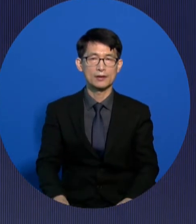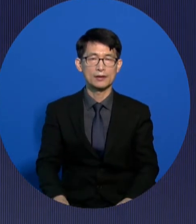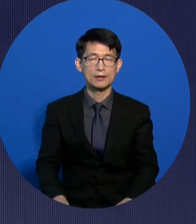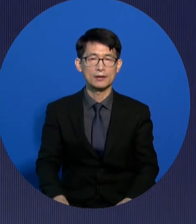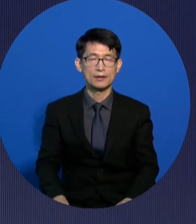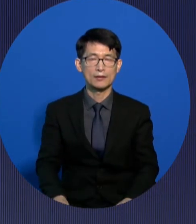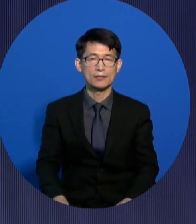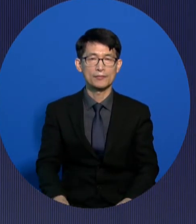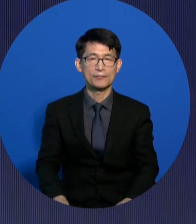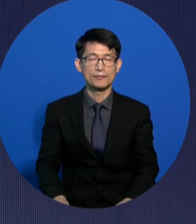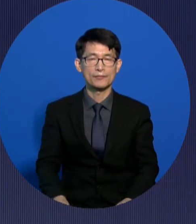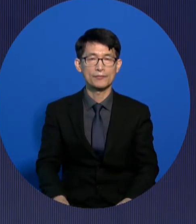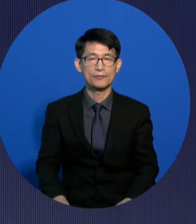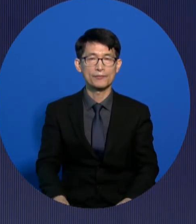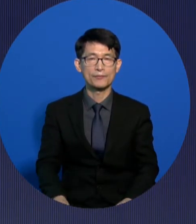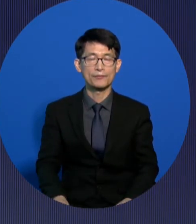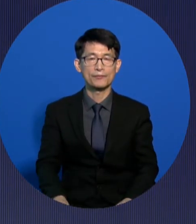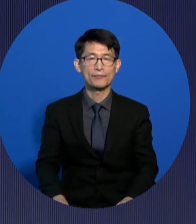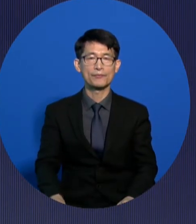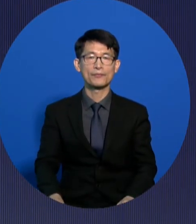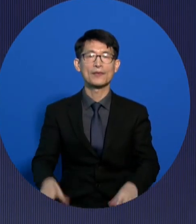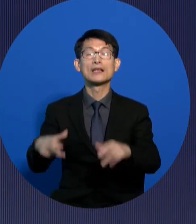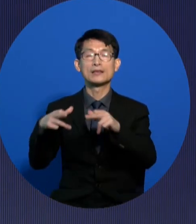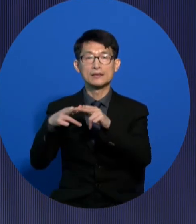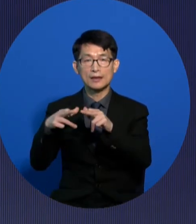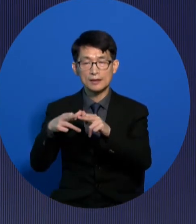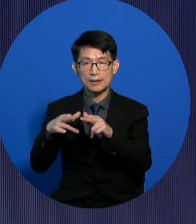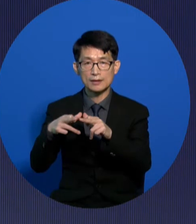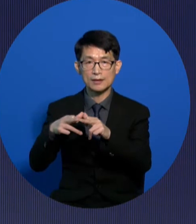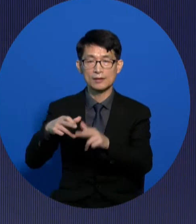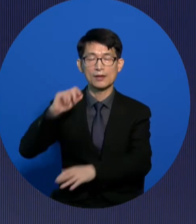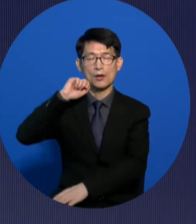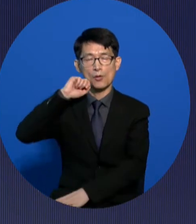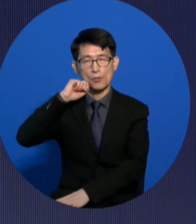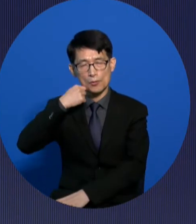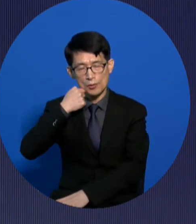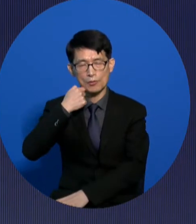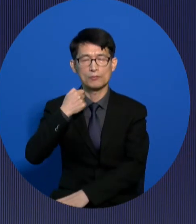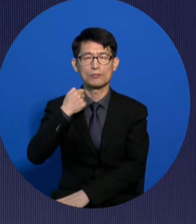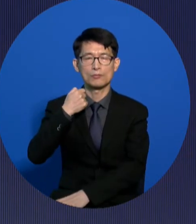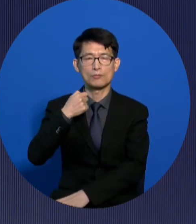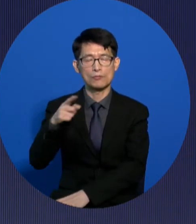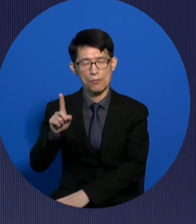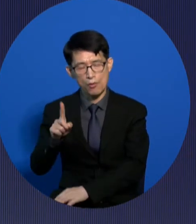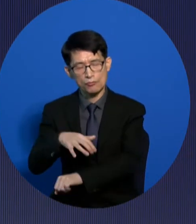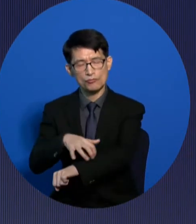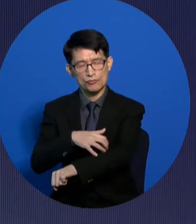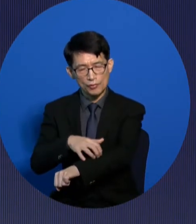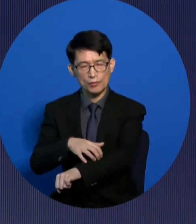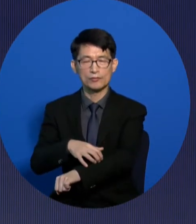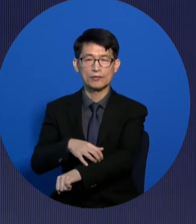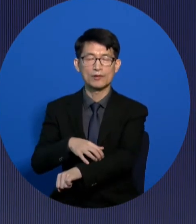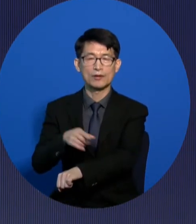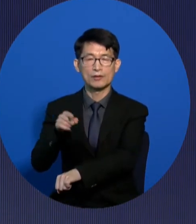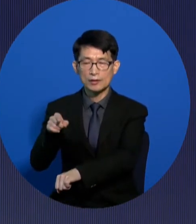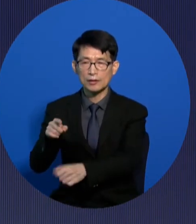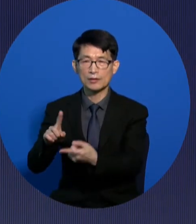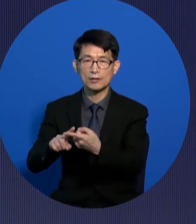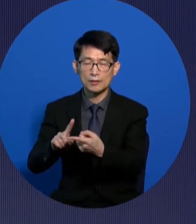때문에 그 장애인이 가지고 있는, 패럴림픽이 가지고 있는 문화적 가치가 보이지 않는